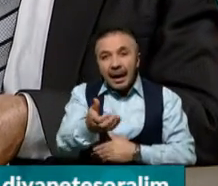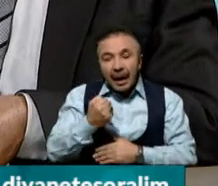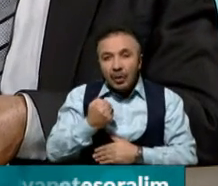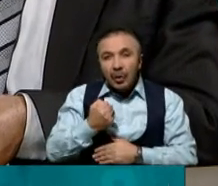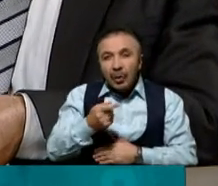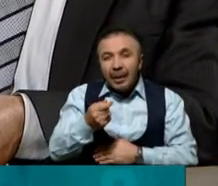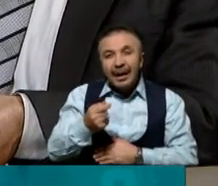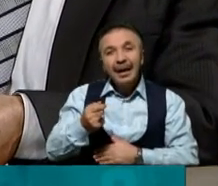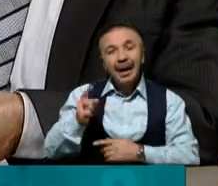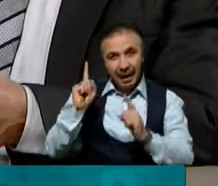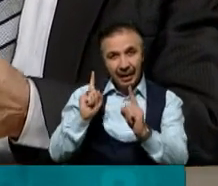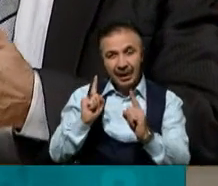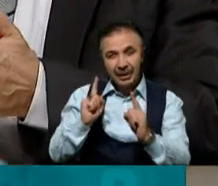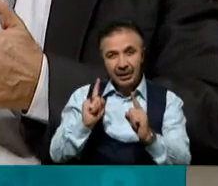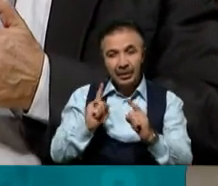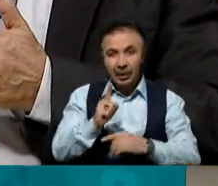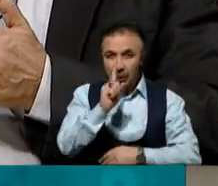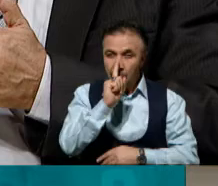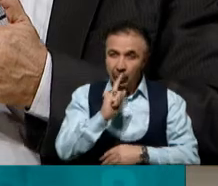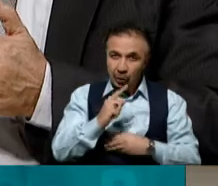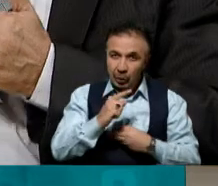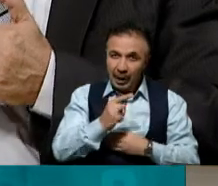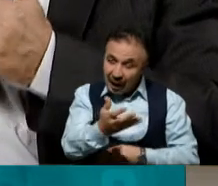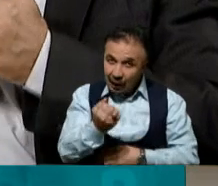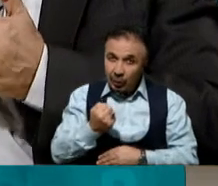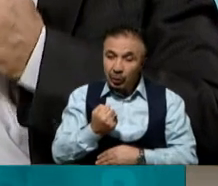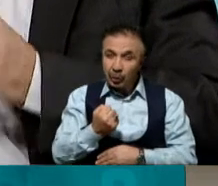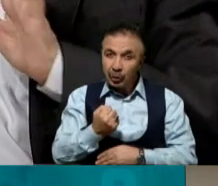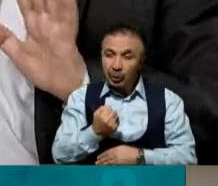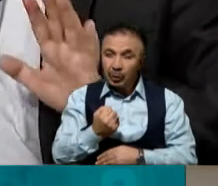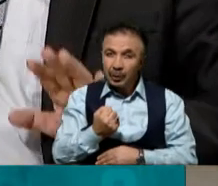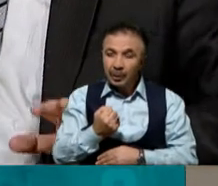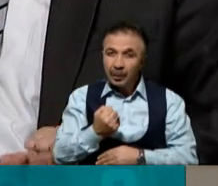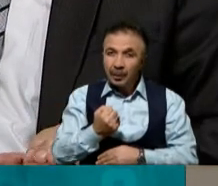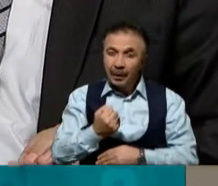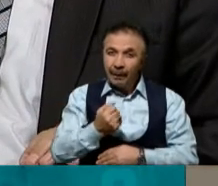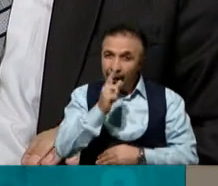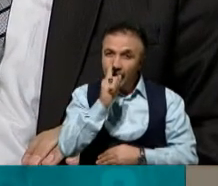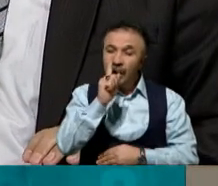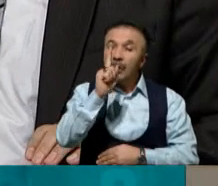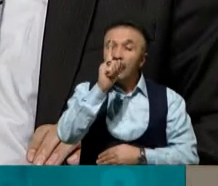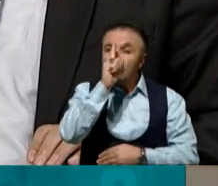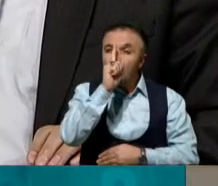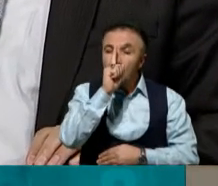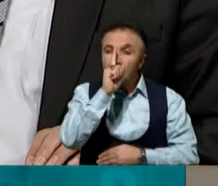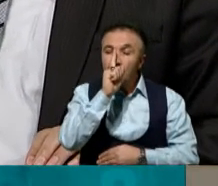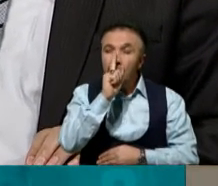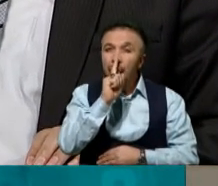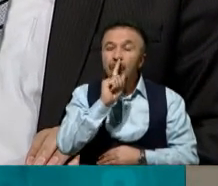lira veriyorsunuz, size 100'e. Yani bu fazlalık, akitteki fazlalık faizdir.